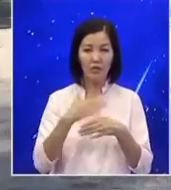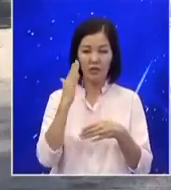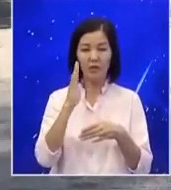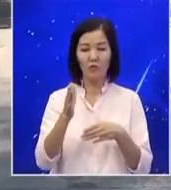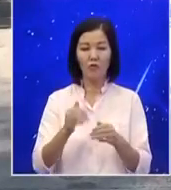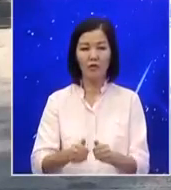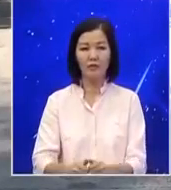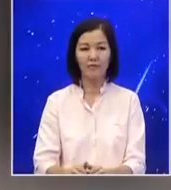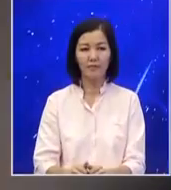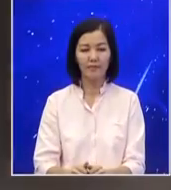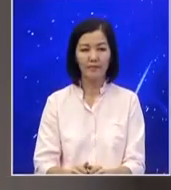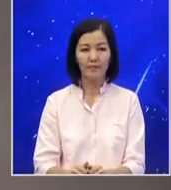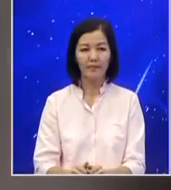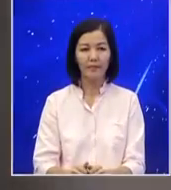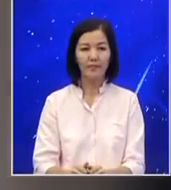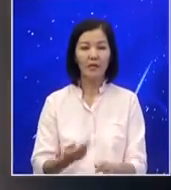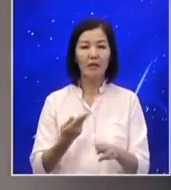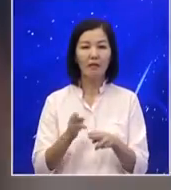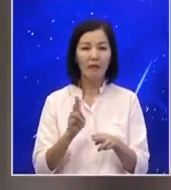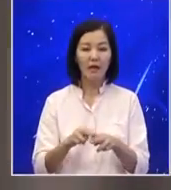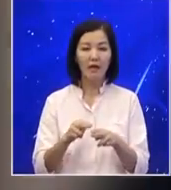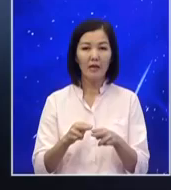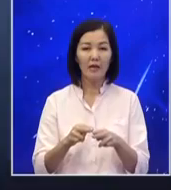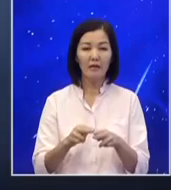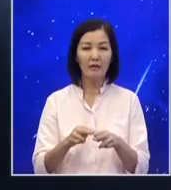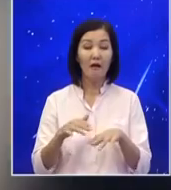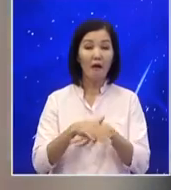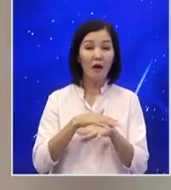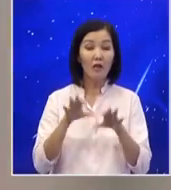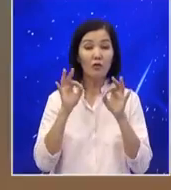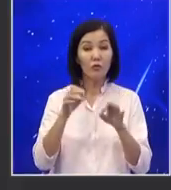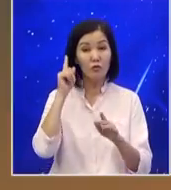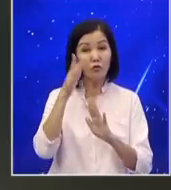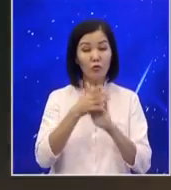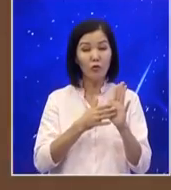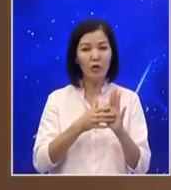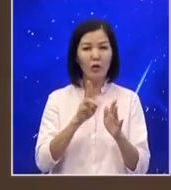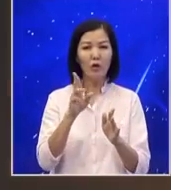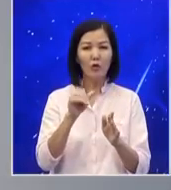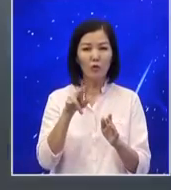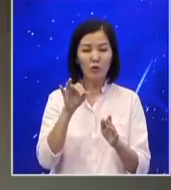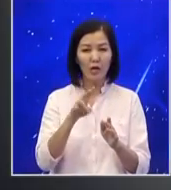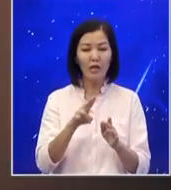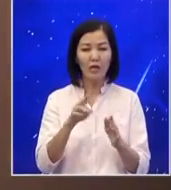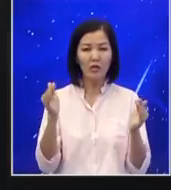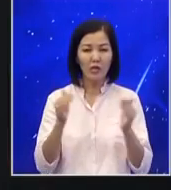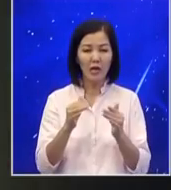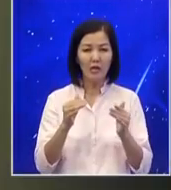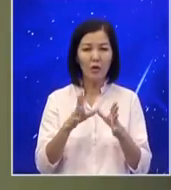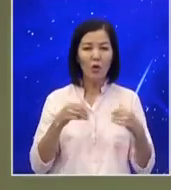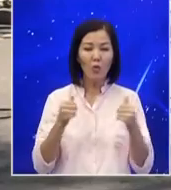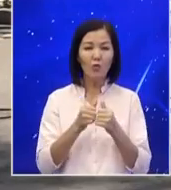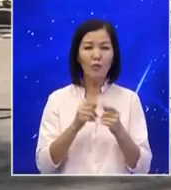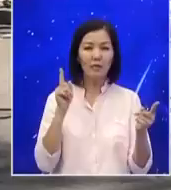әкімшілік шаралар жүргізілетін болады. Дәл осы тұста халық дұрыс түсінгені жөн. Ешқандай құдалық, ұзату, шағын той мен отбасылық